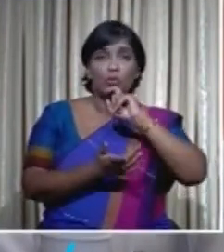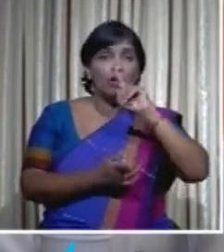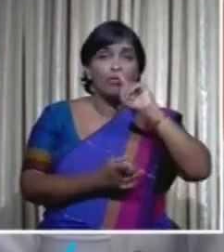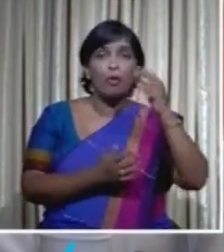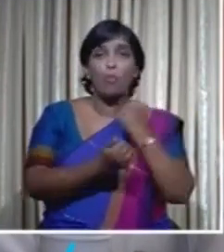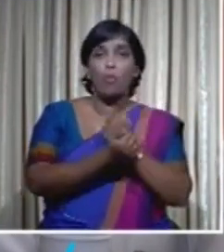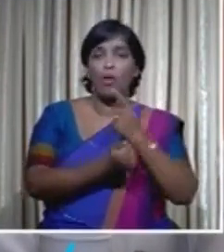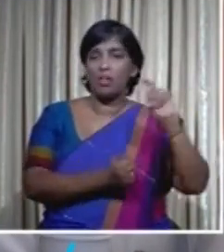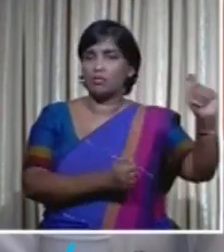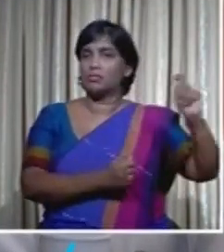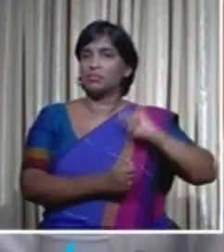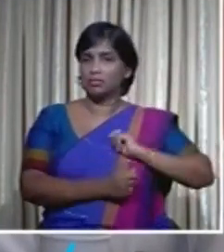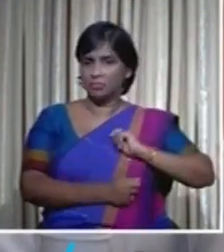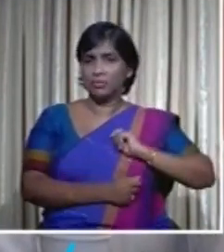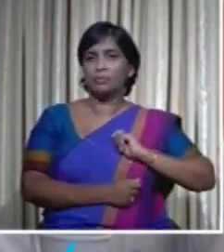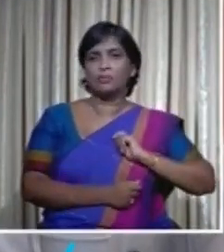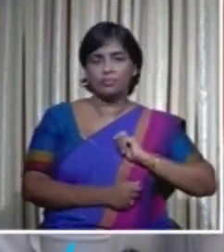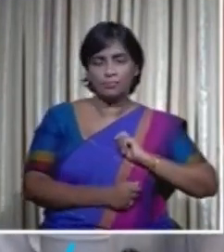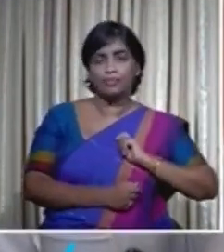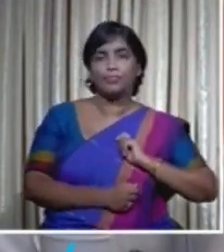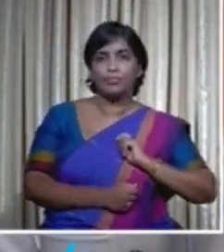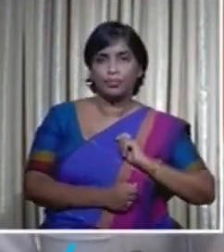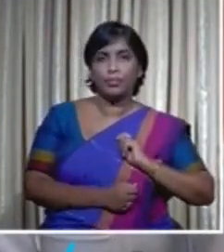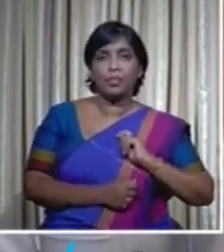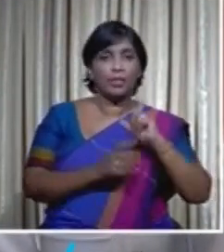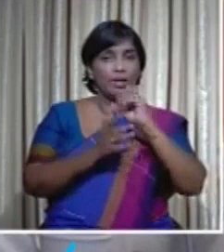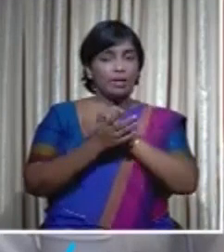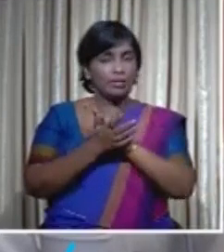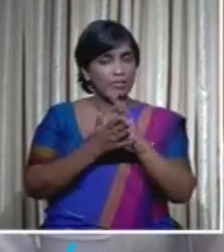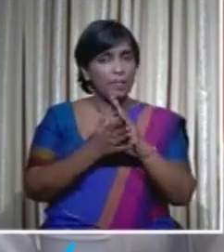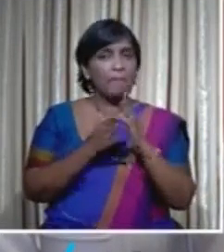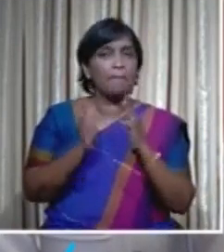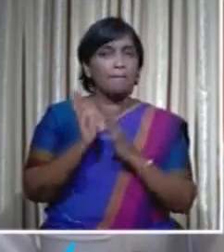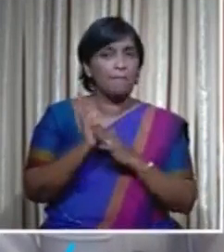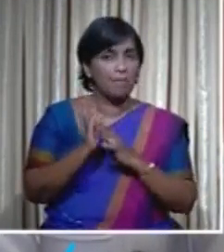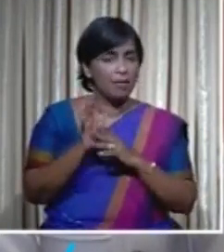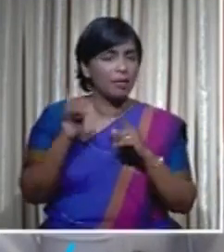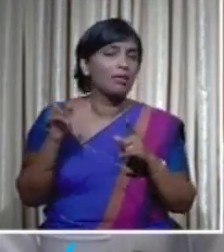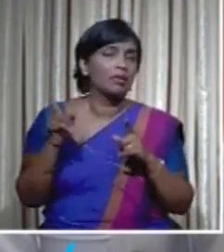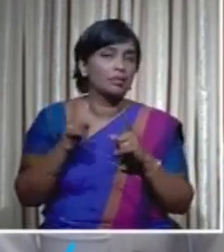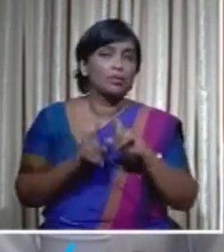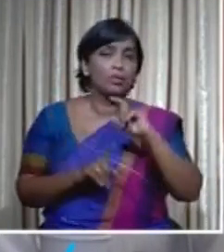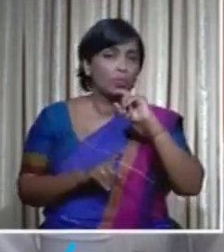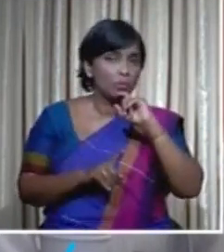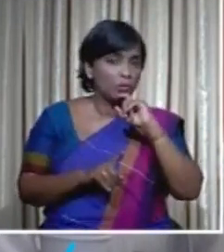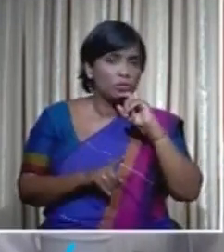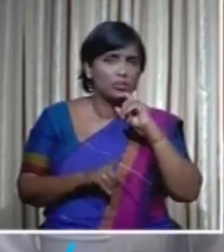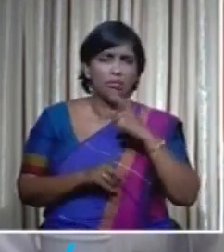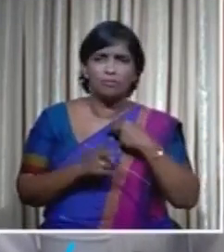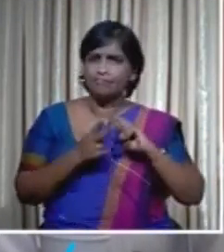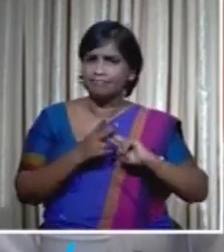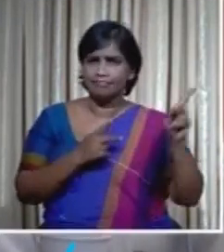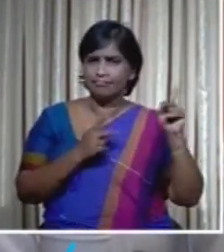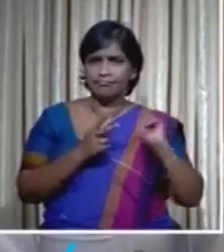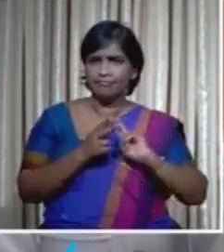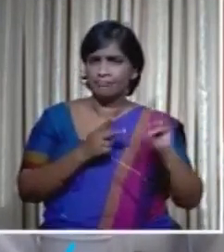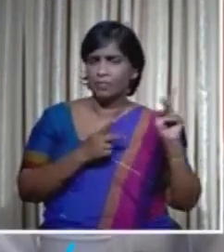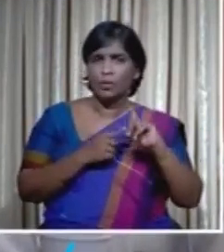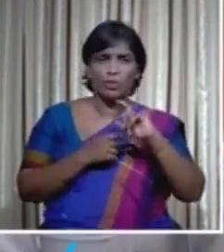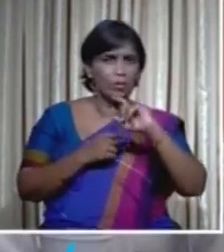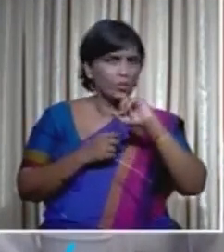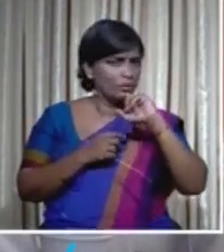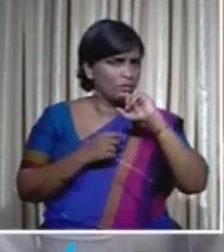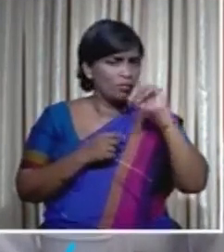பருத்தித்துறை, சாவகச்சேரி, மல்லாக நீதிமன்றங்கள் அதனை நிராகரித்திருக்கிறது. அவை நீதிமன்ற கட்டளை இல்லாமலே, நீதிமன்றம் அறிவிக்காமலே